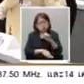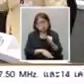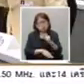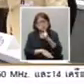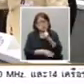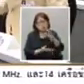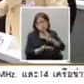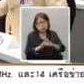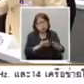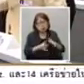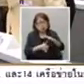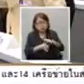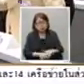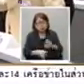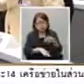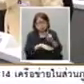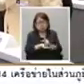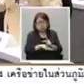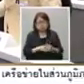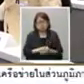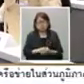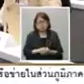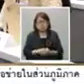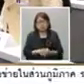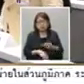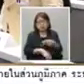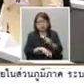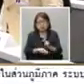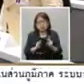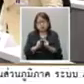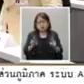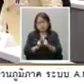านนี่ถือว่าประธานนี่ไม่ใช่กรรมการปปช.ครับ